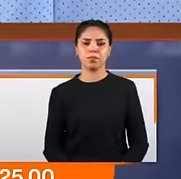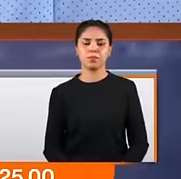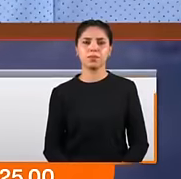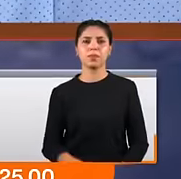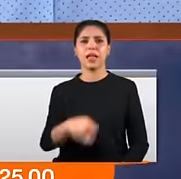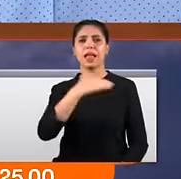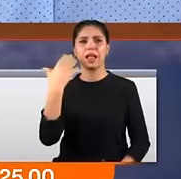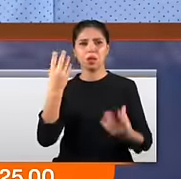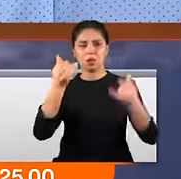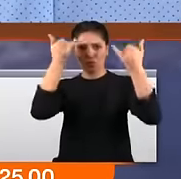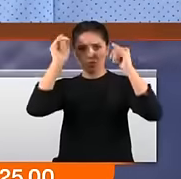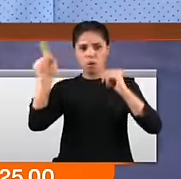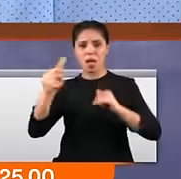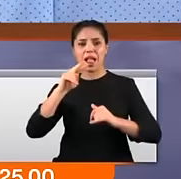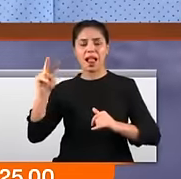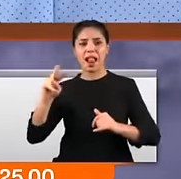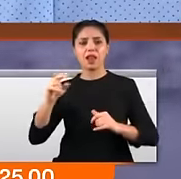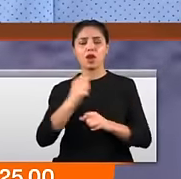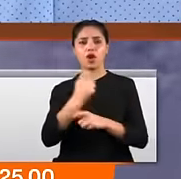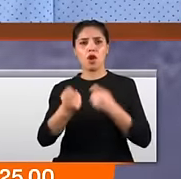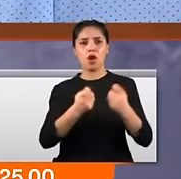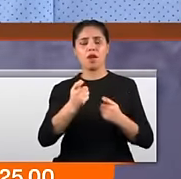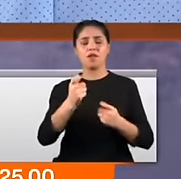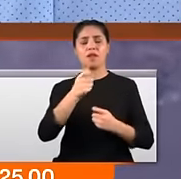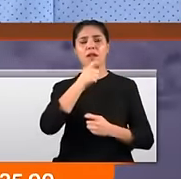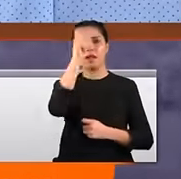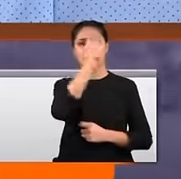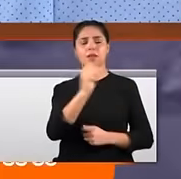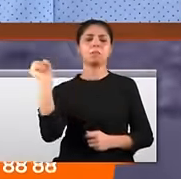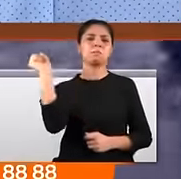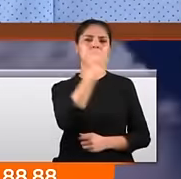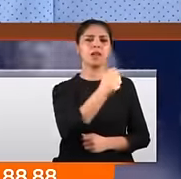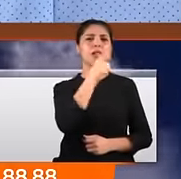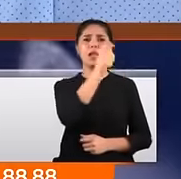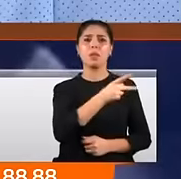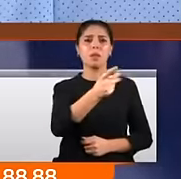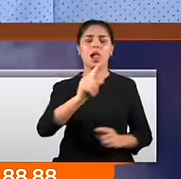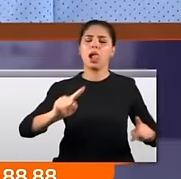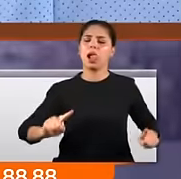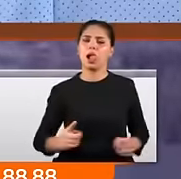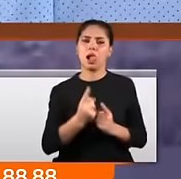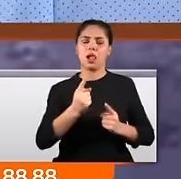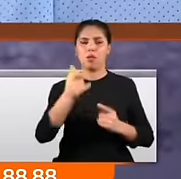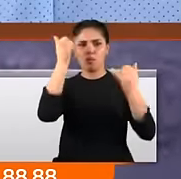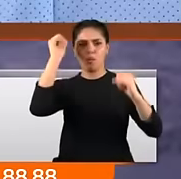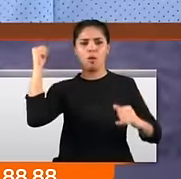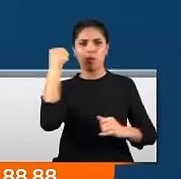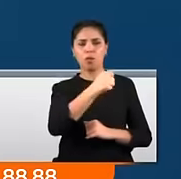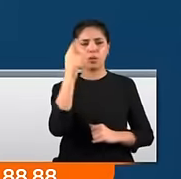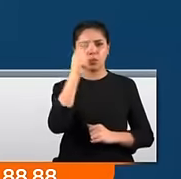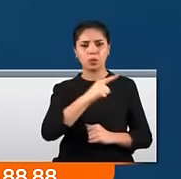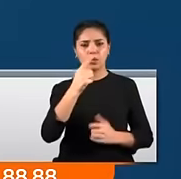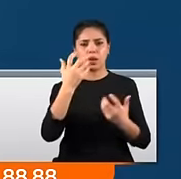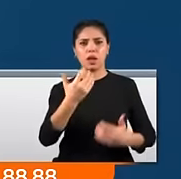Kesimhaneye götürülen boğa elektrikçiye saldırdı. Talihsiz adam kaçmaya fırsat bulamadı. Boğanın boynuz darbeleriyle ağır